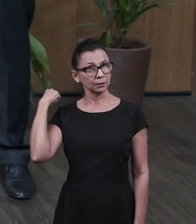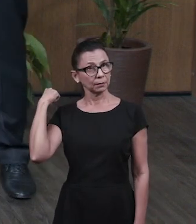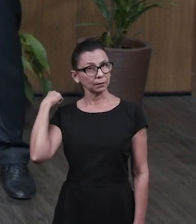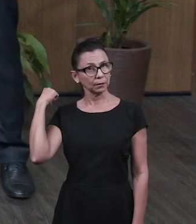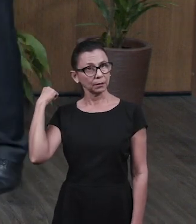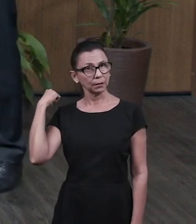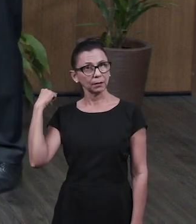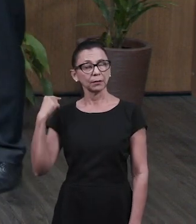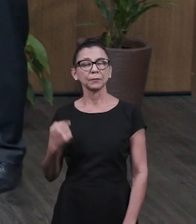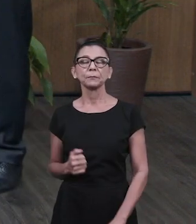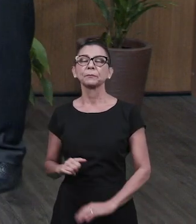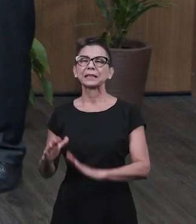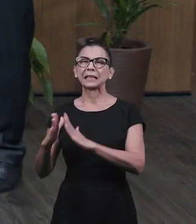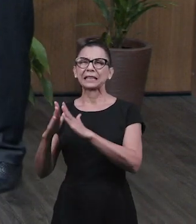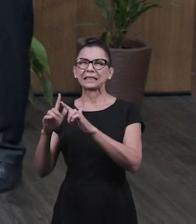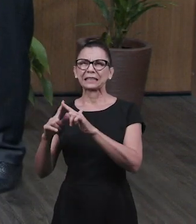primitive,